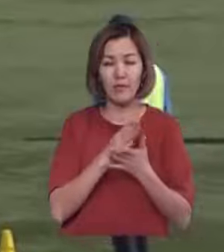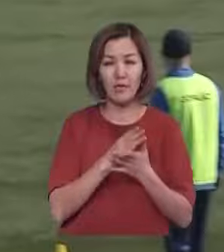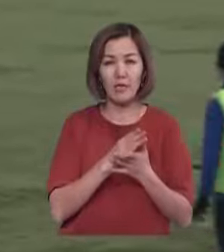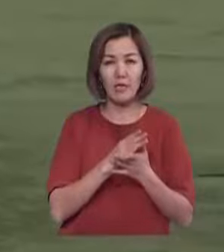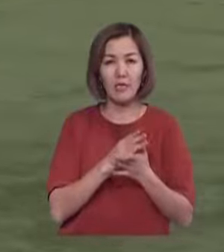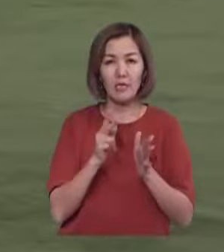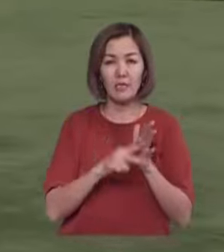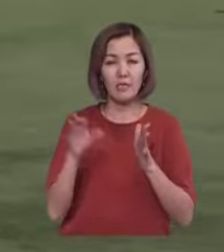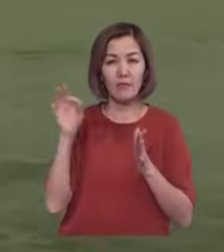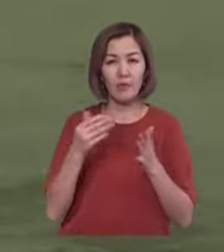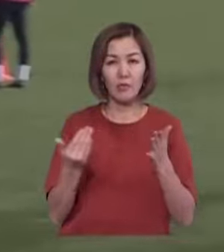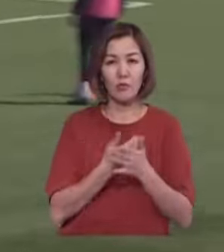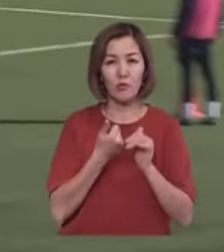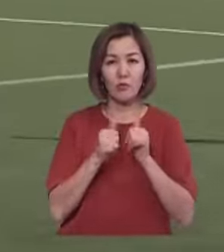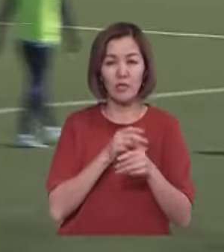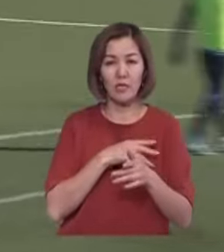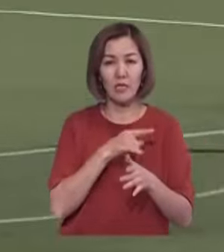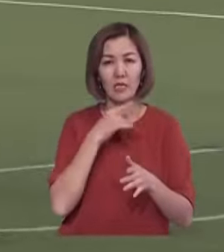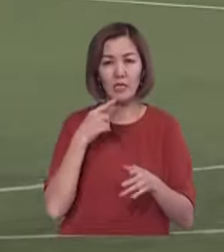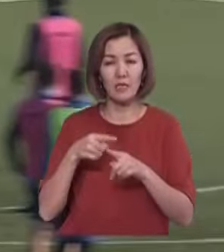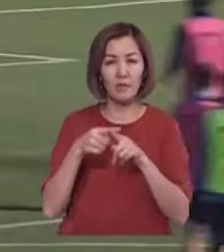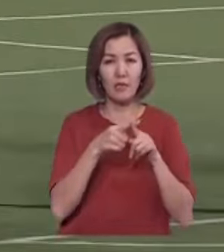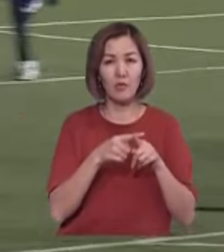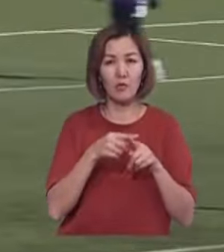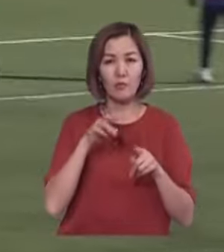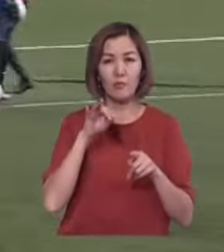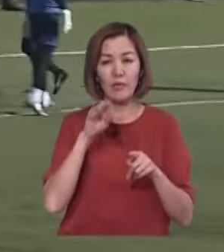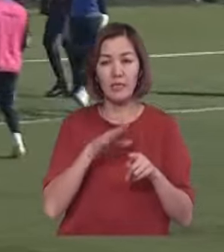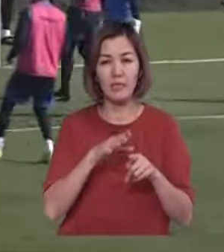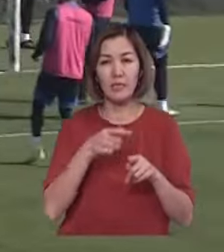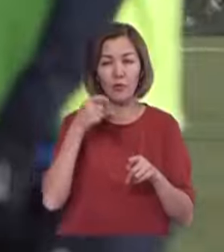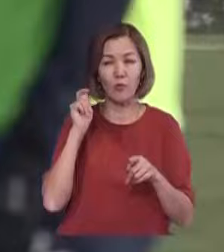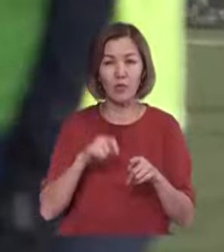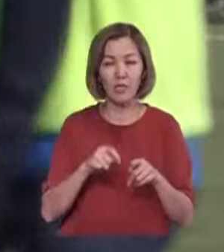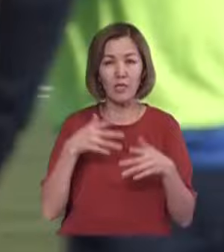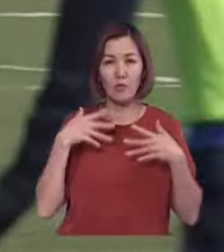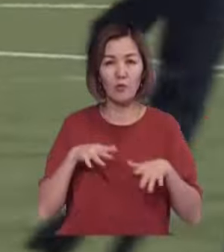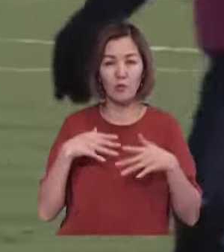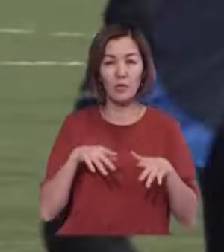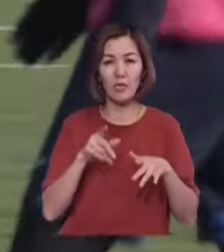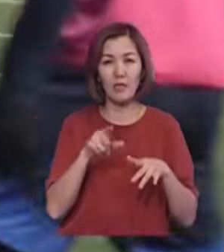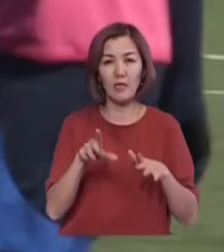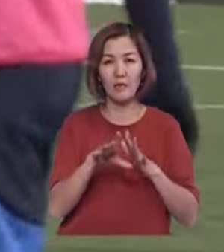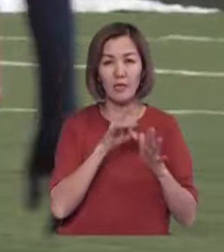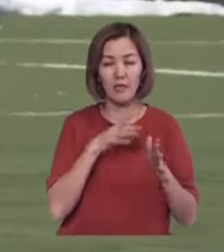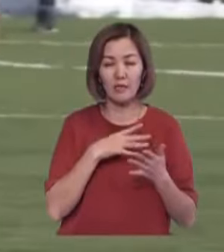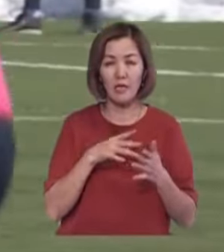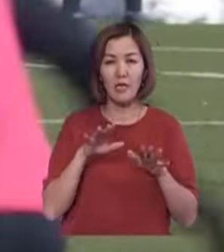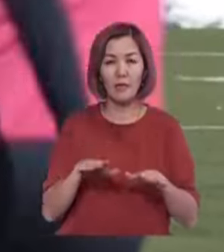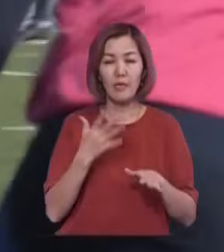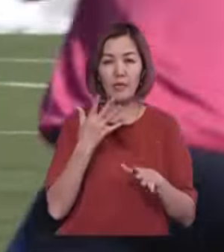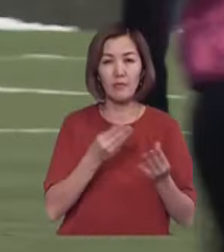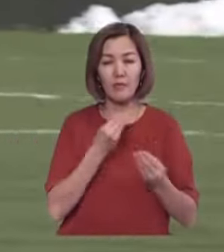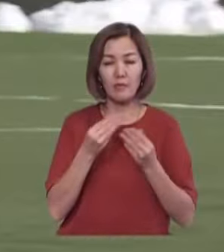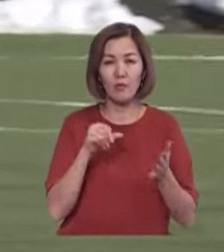биыл 80%-ға өзгерген. Ресей, Беларусь, Бразилия, Украина, Грузиядан легионерлер алынған. Сонымен қатар 5 жергілікті футболшы